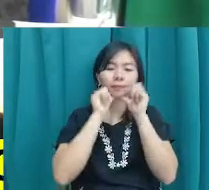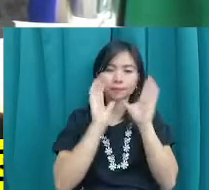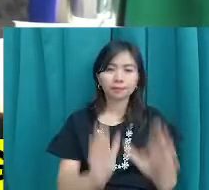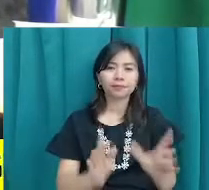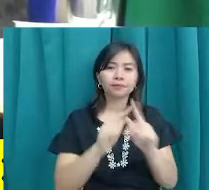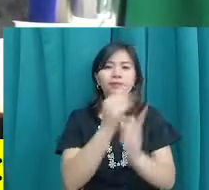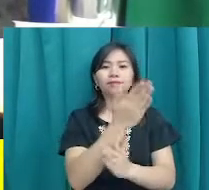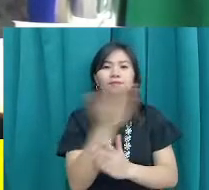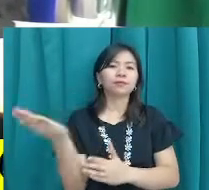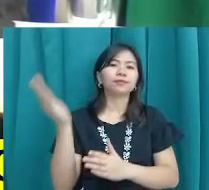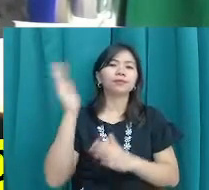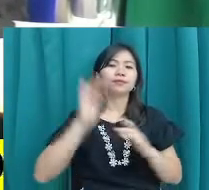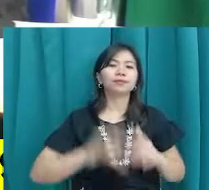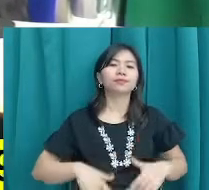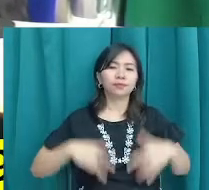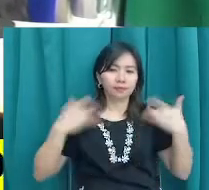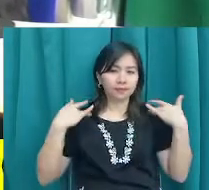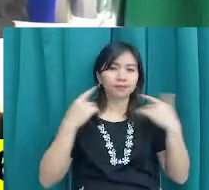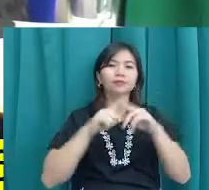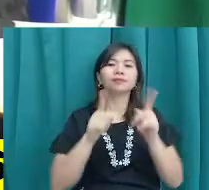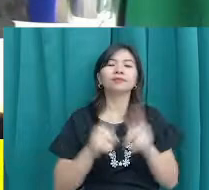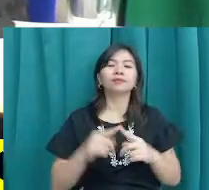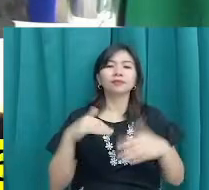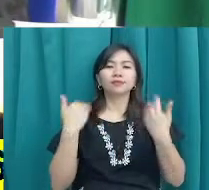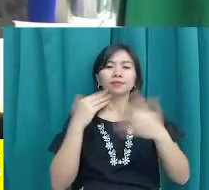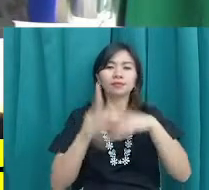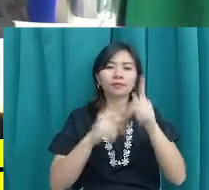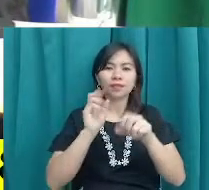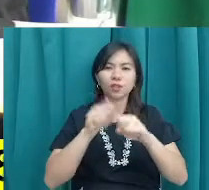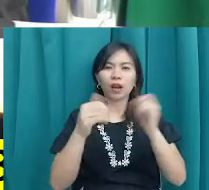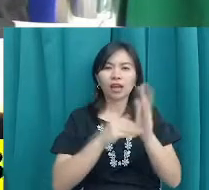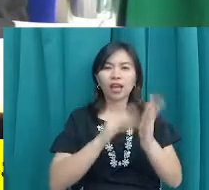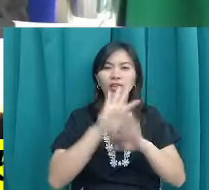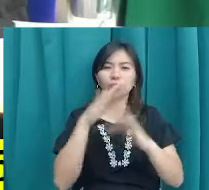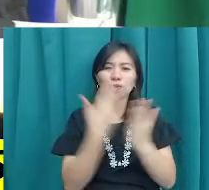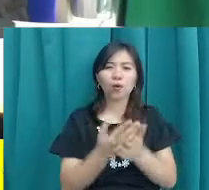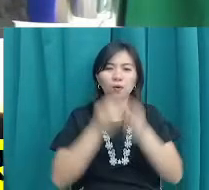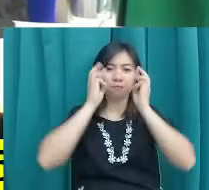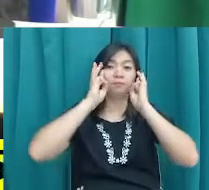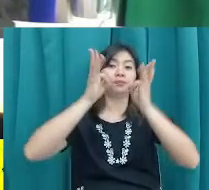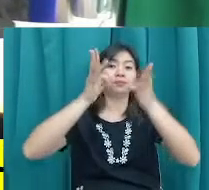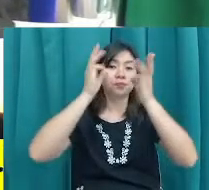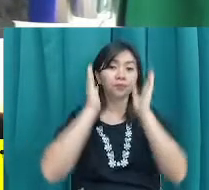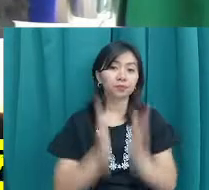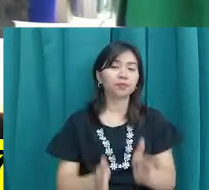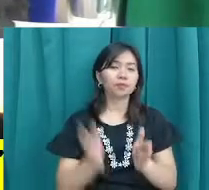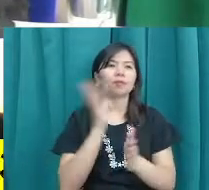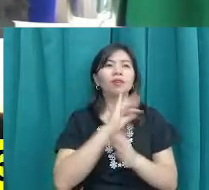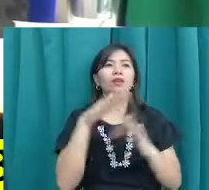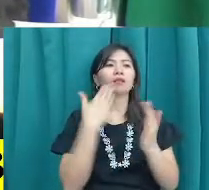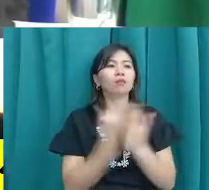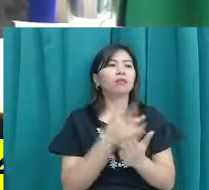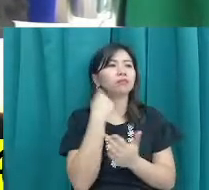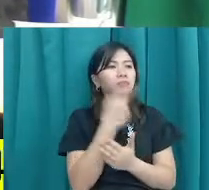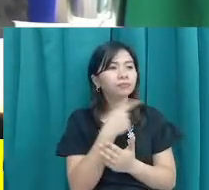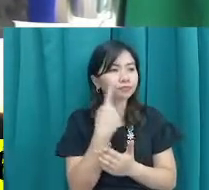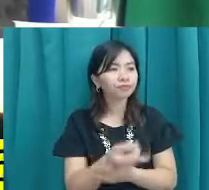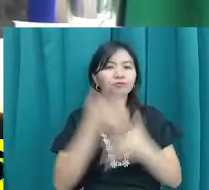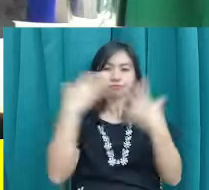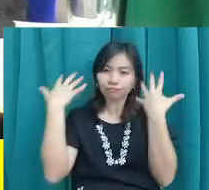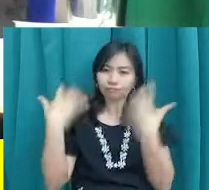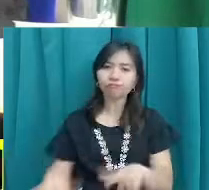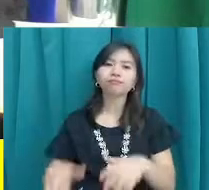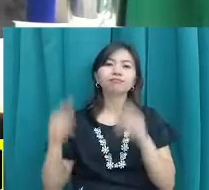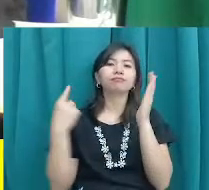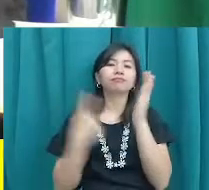buhay bilang isang kabataan. Yes, kaya sa lahat po ng sumubaybay sa topic po na ito, sa lahat ng nakatapos, no, from the